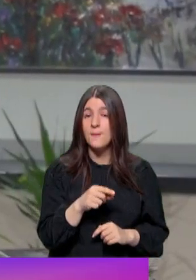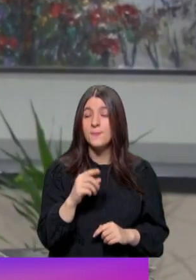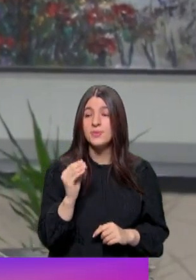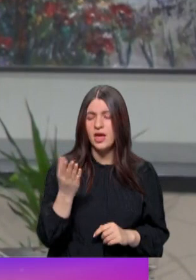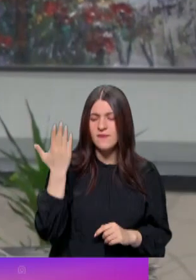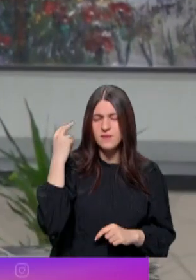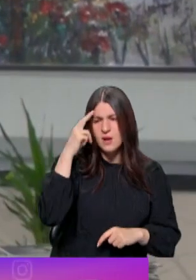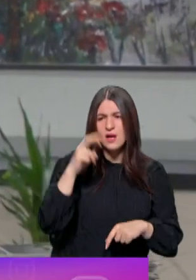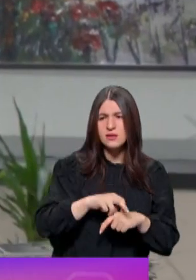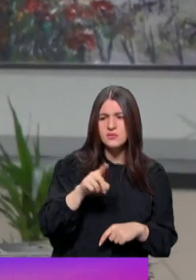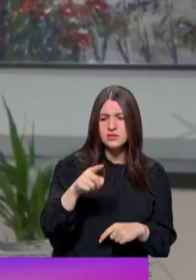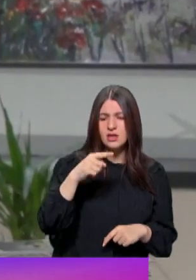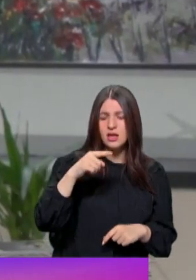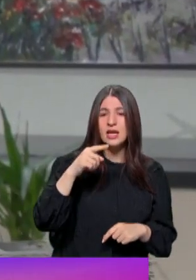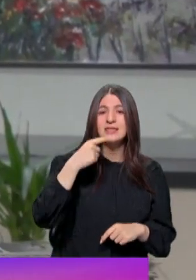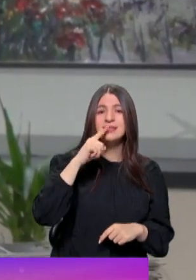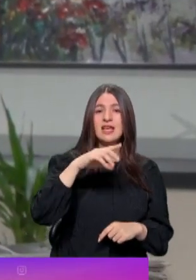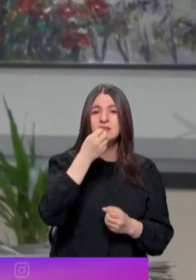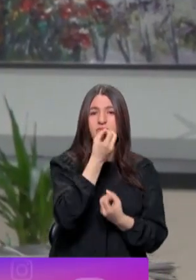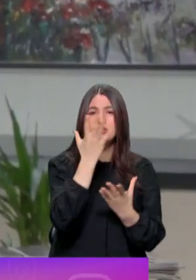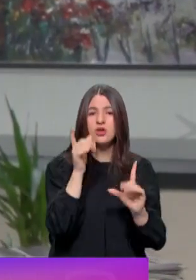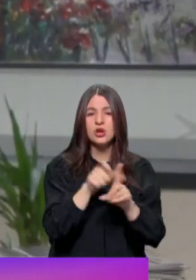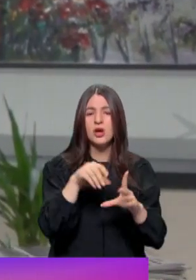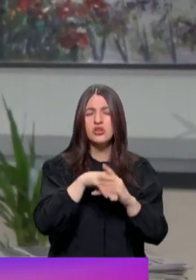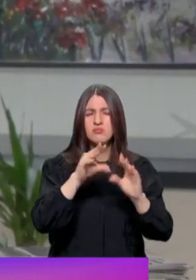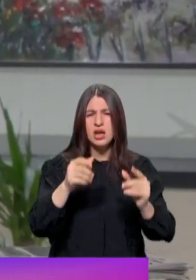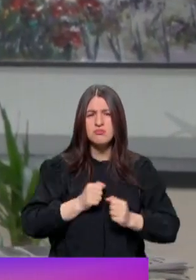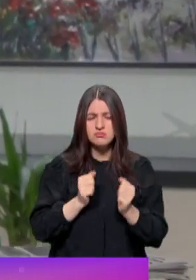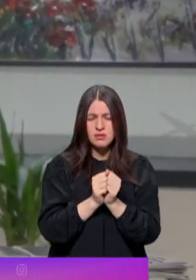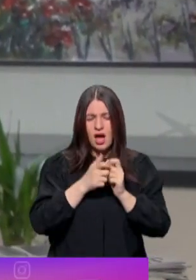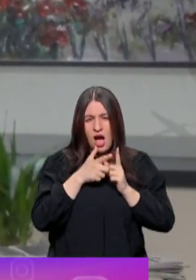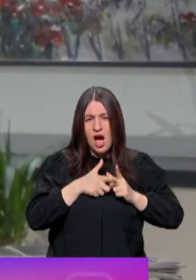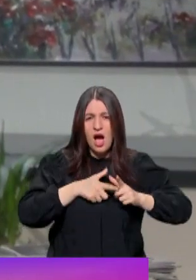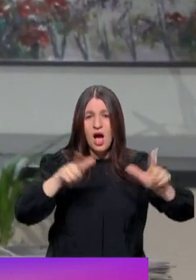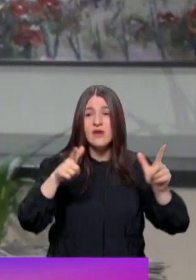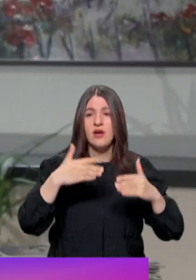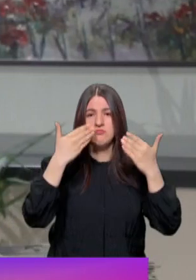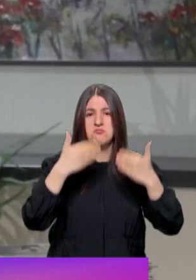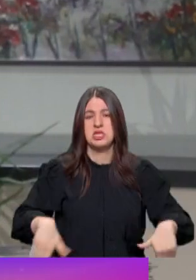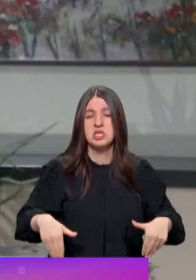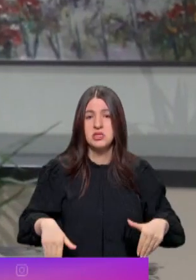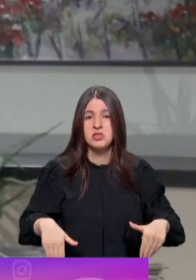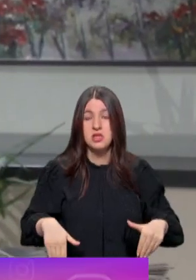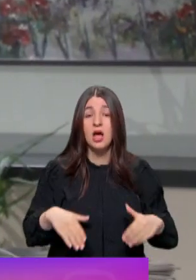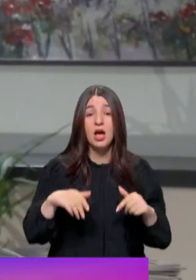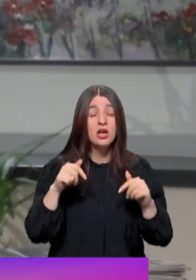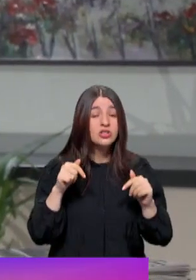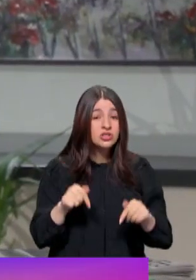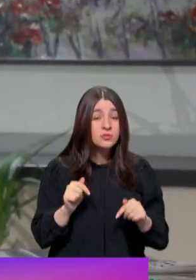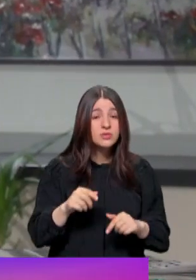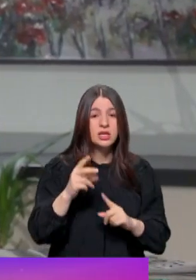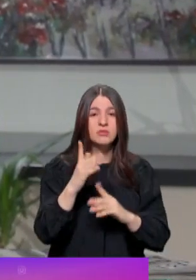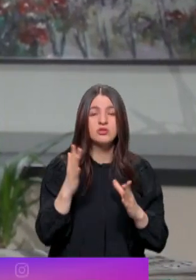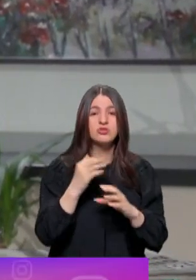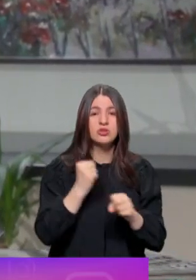Daha evvel hatırlar mısınız? Zeytinliklerimizi korumak için hep beraber sesimizi yükseltmiştik ve engel olmuştuk. Şimdi